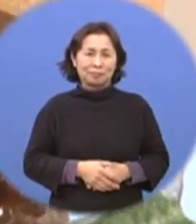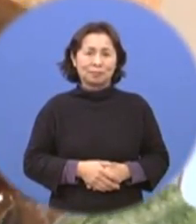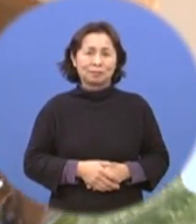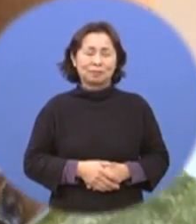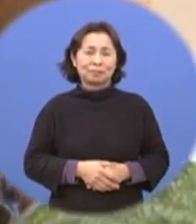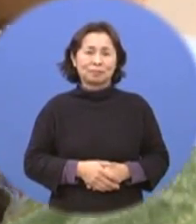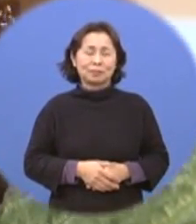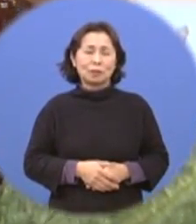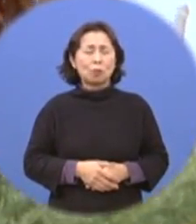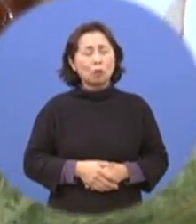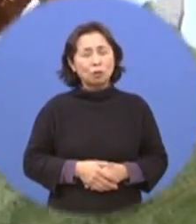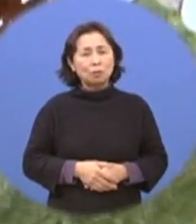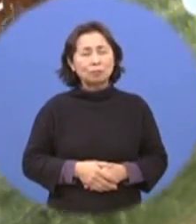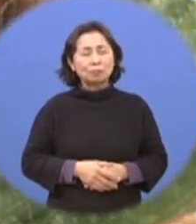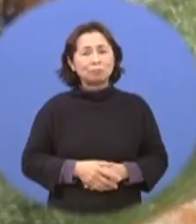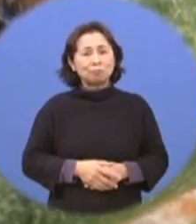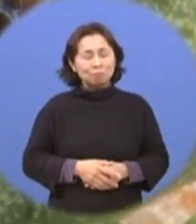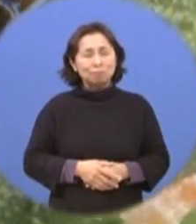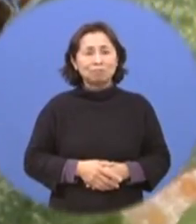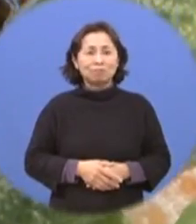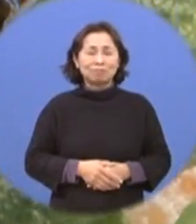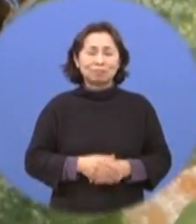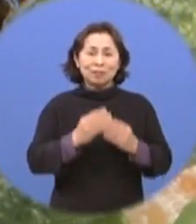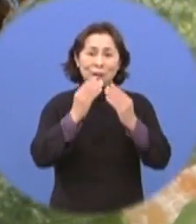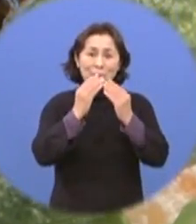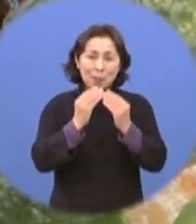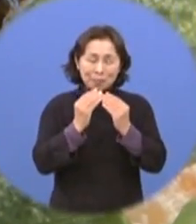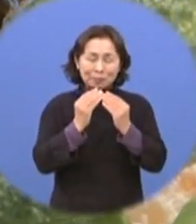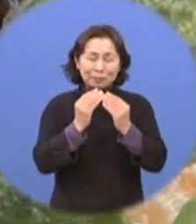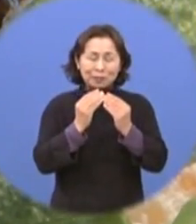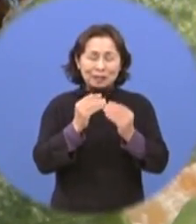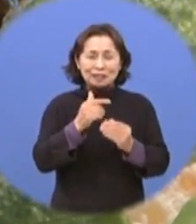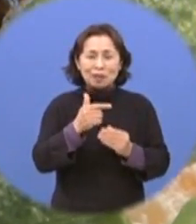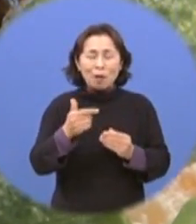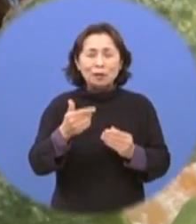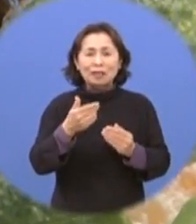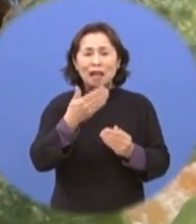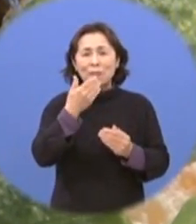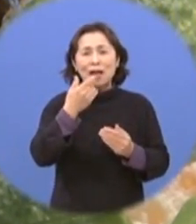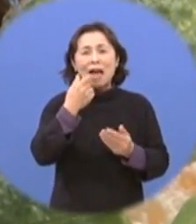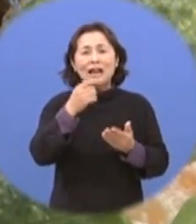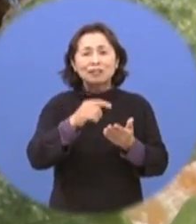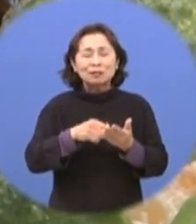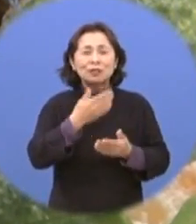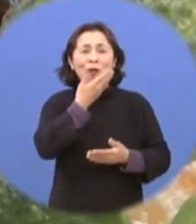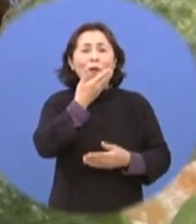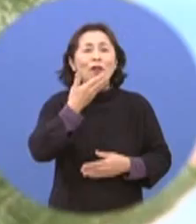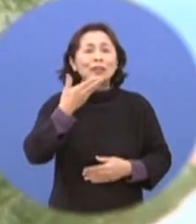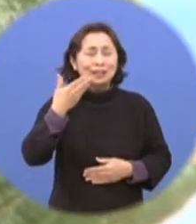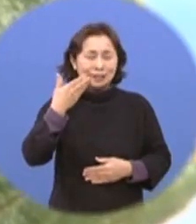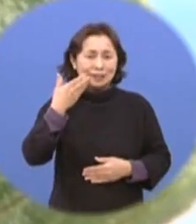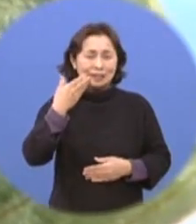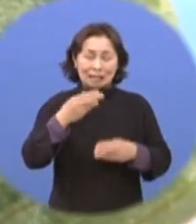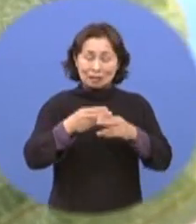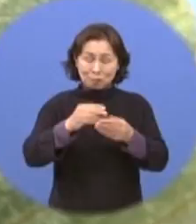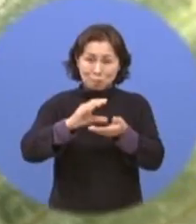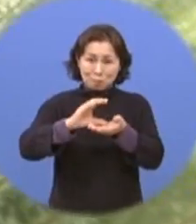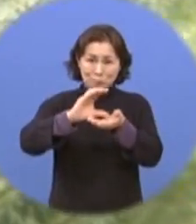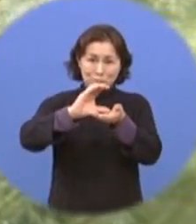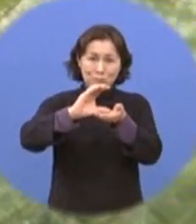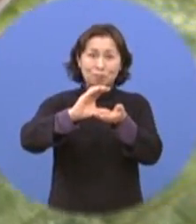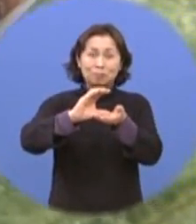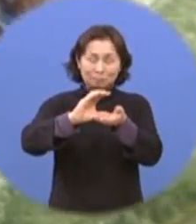なんかもっと曲があるのかなと思っていたんですけどとっても食べやすくて美味しいですphonic のボリュームもあります